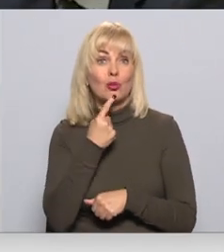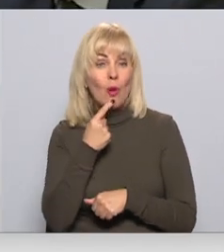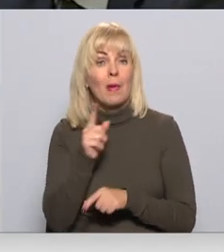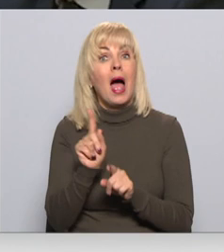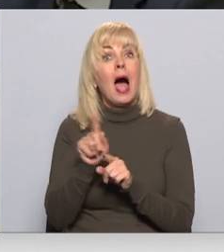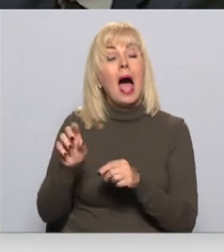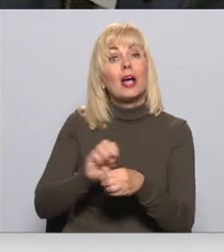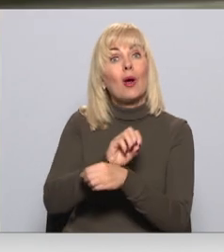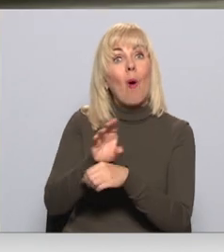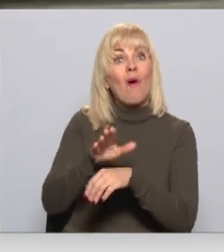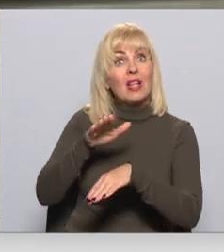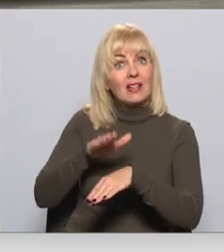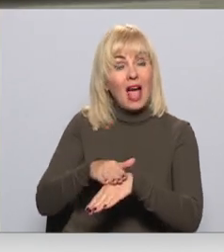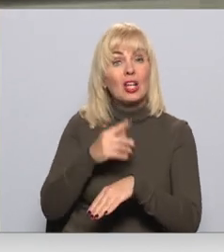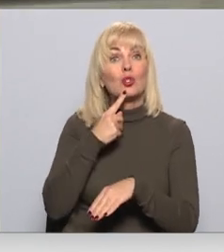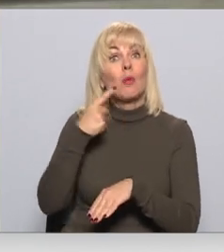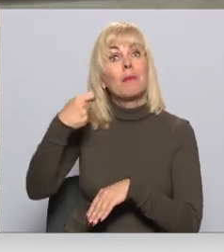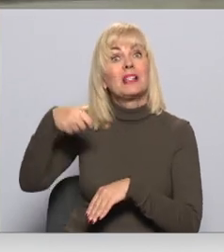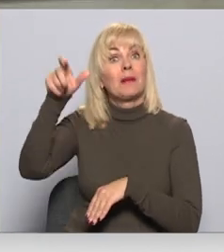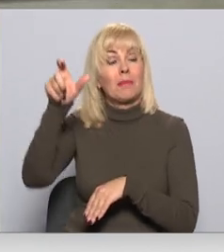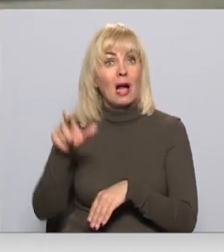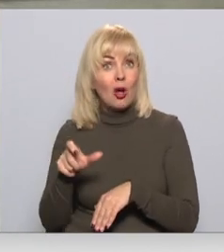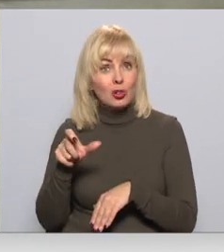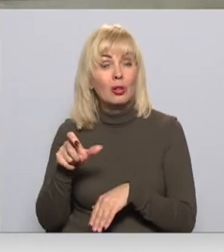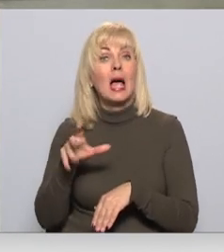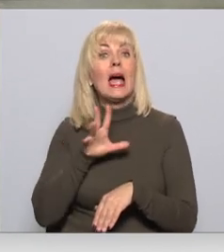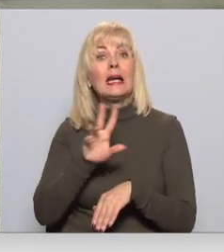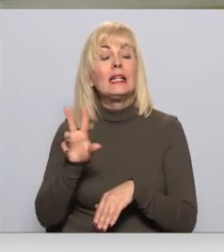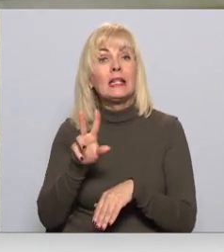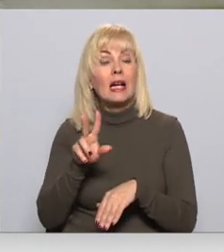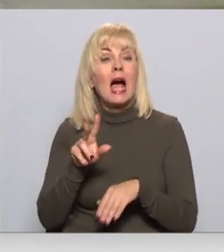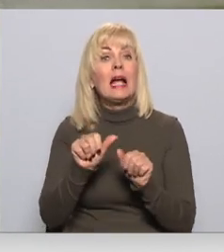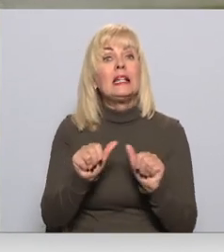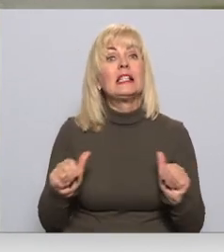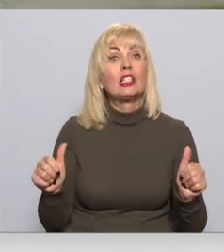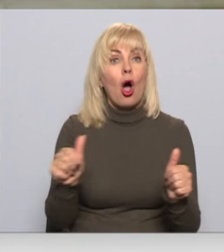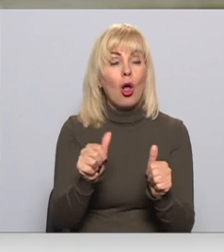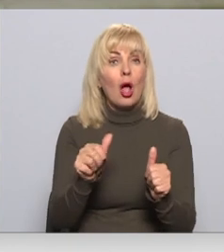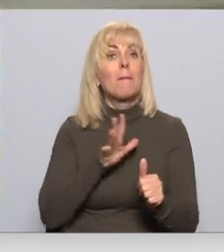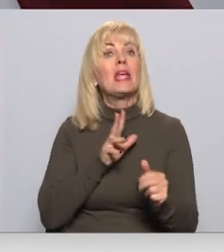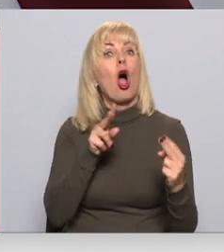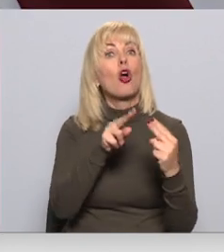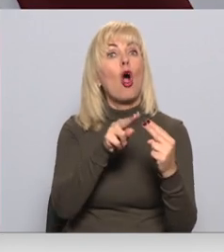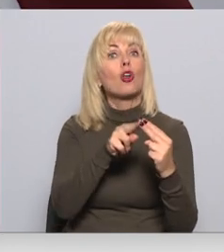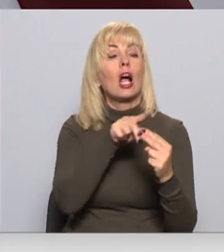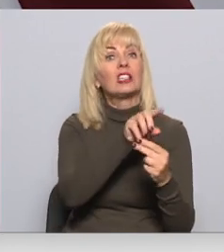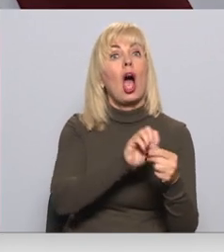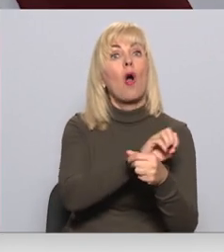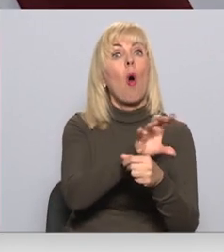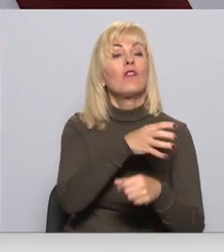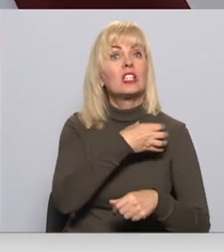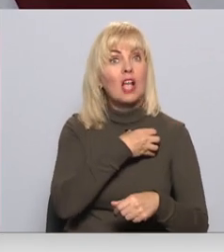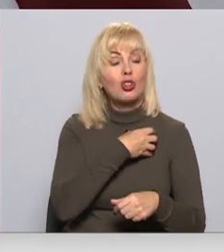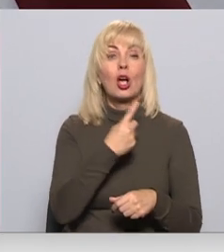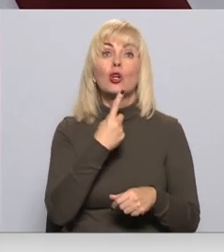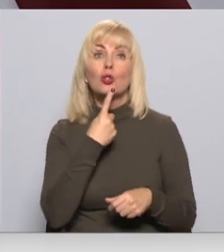Arī COVID-19 dēļ, jo Somijas prezidents Sauli Niiniste ir nonācis izolācijā pēc saskarsmes ar saslimušo. Gan